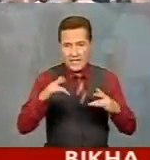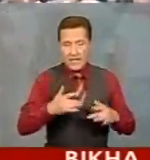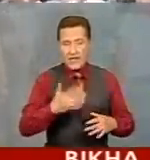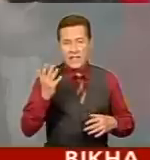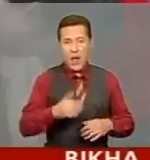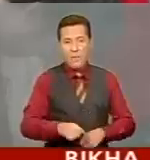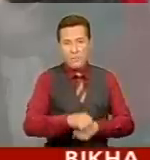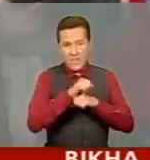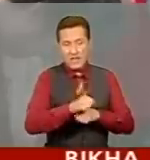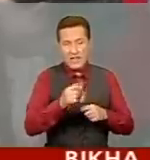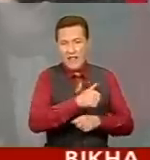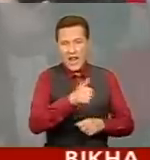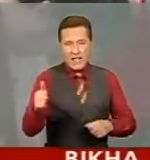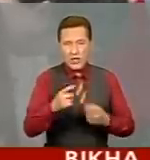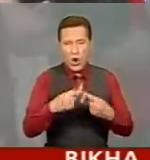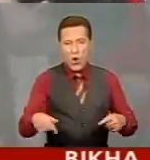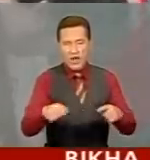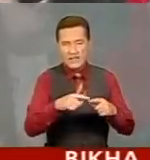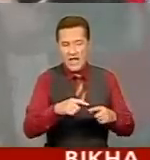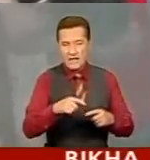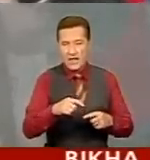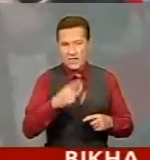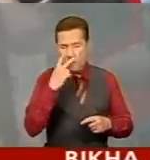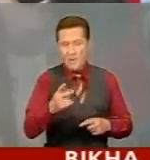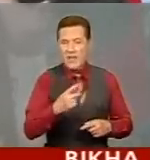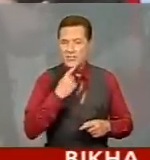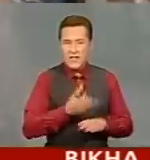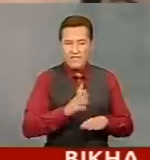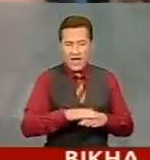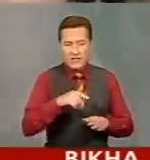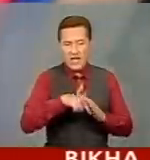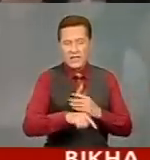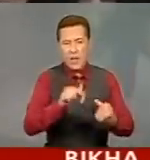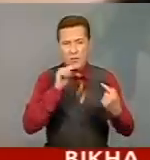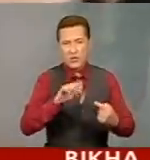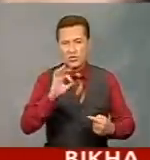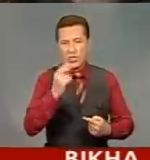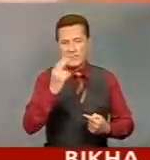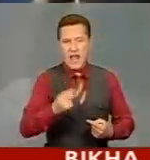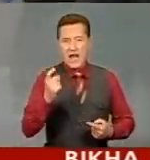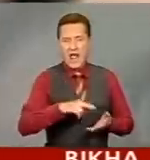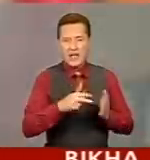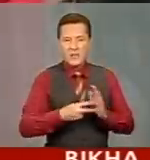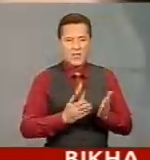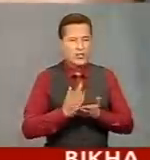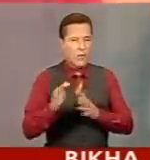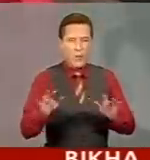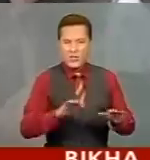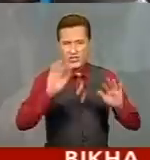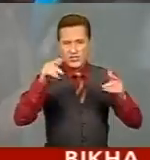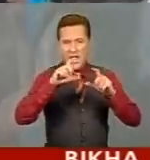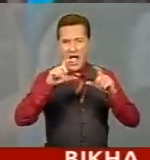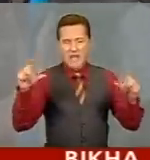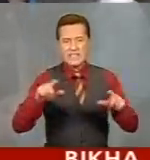та організаторів тут виокремити важко. Характер протесту здебільшого соціально-економічний, жодного політичного гасла